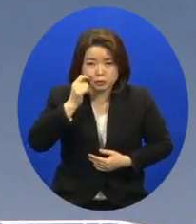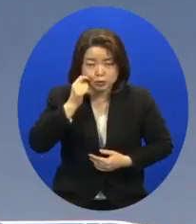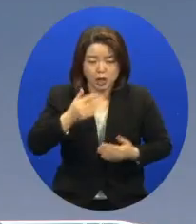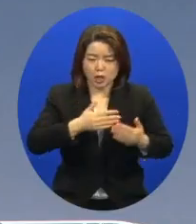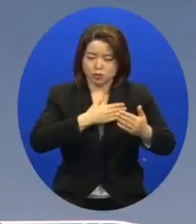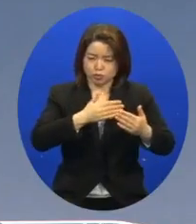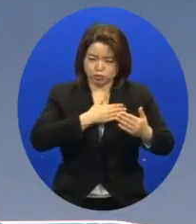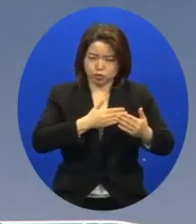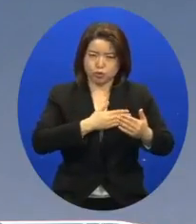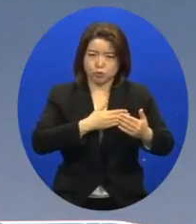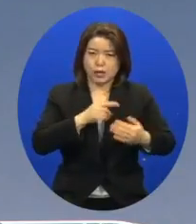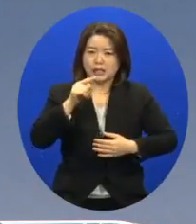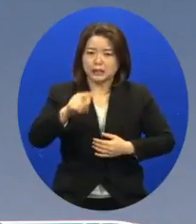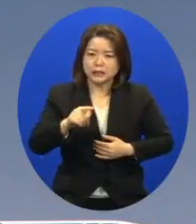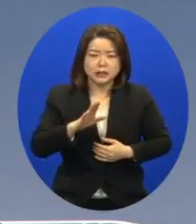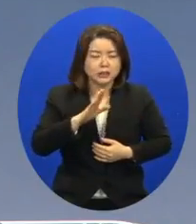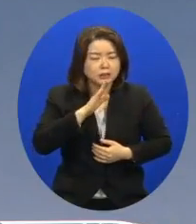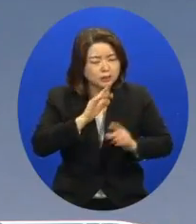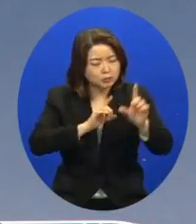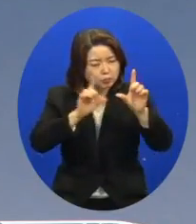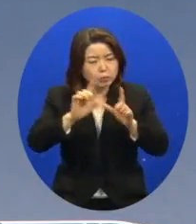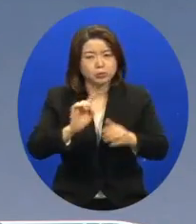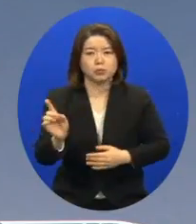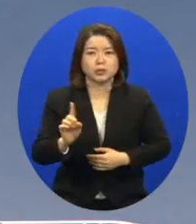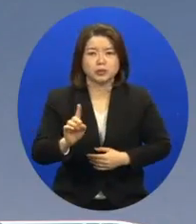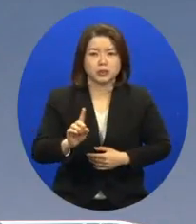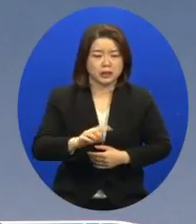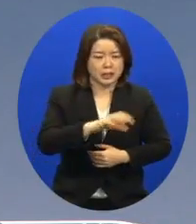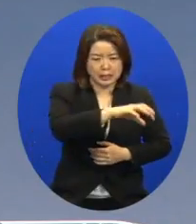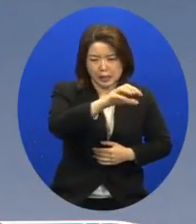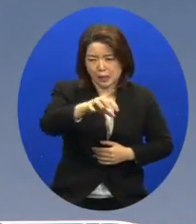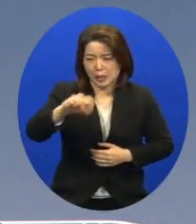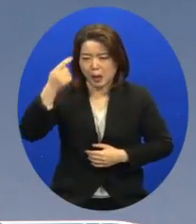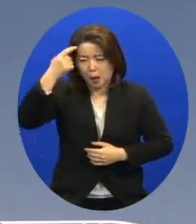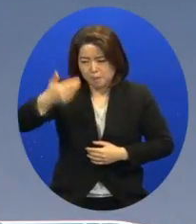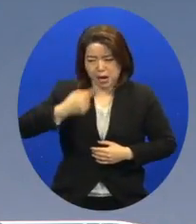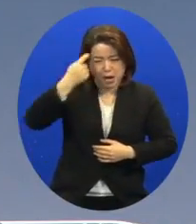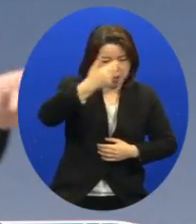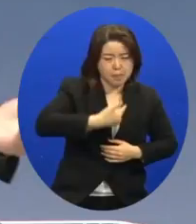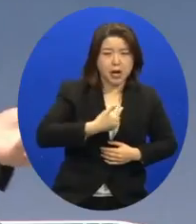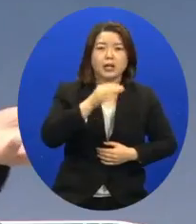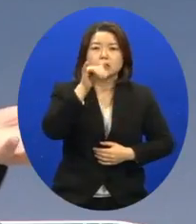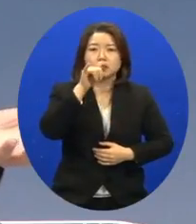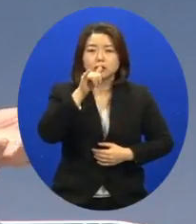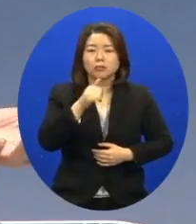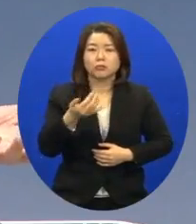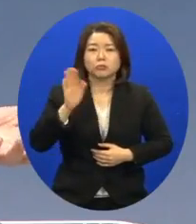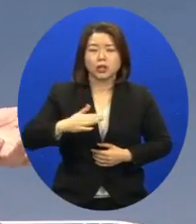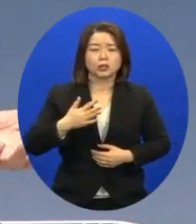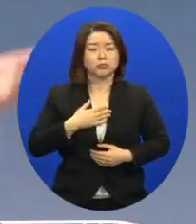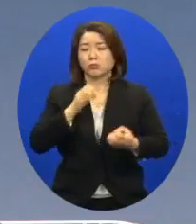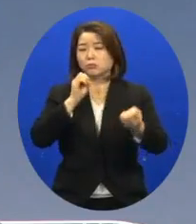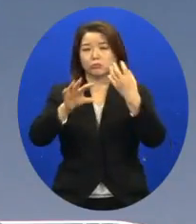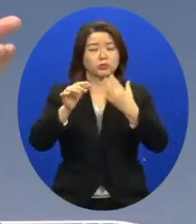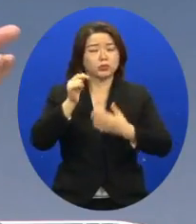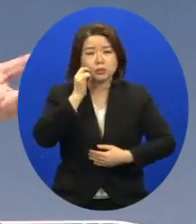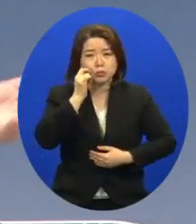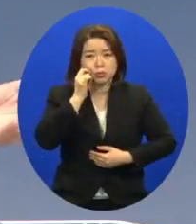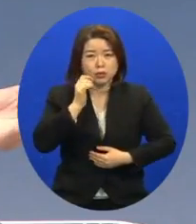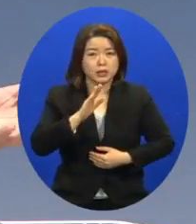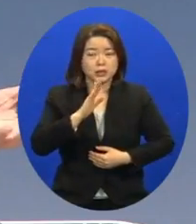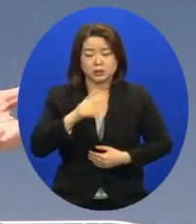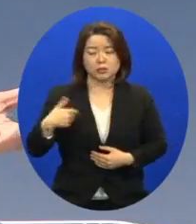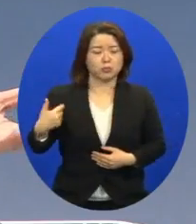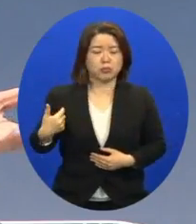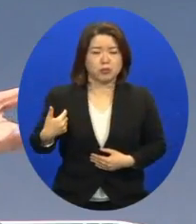도대체 그의 실제 가 뭔지를 여러 곳에서 질문을 해왔습니다 그날 저는 대답할 수가 없었습니다 실제로 저는